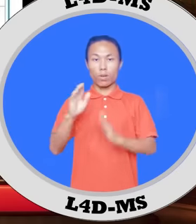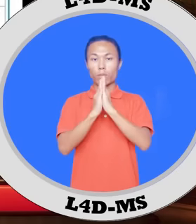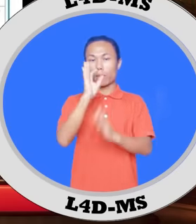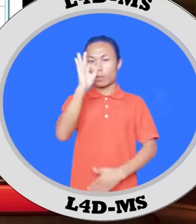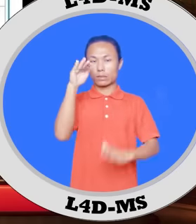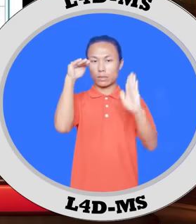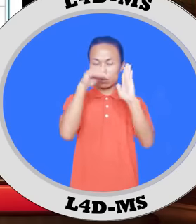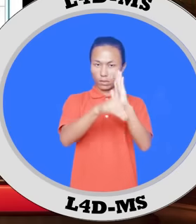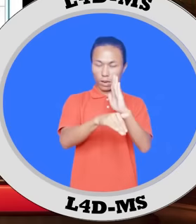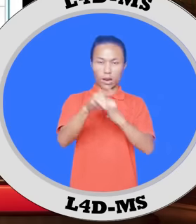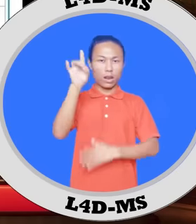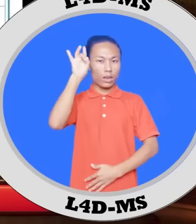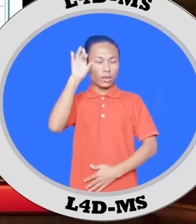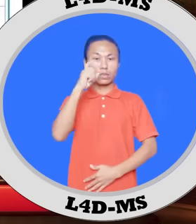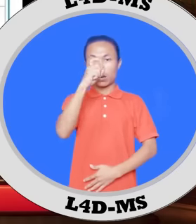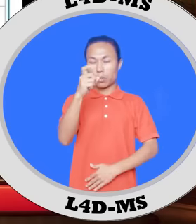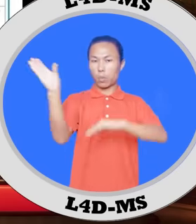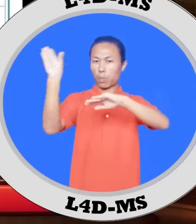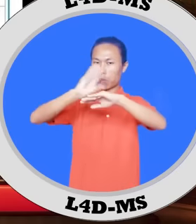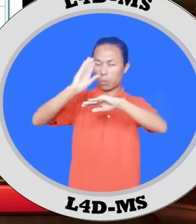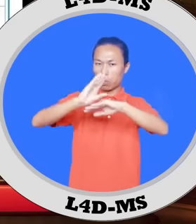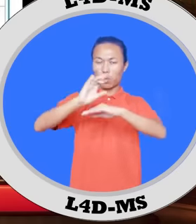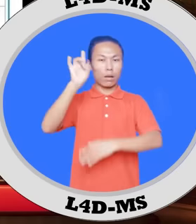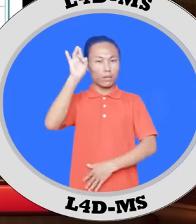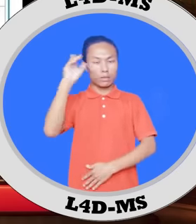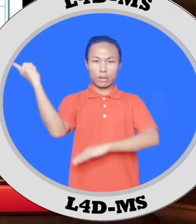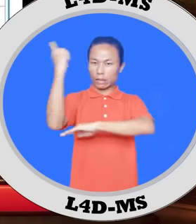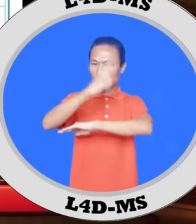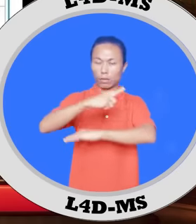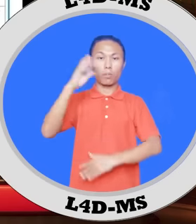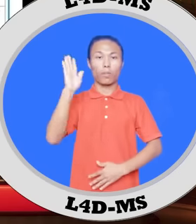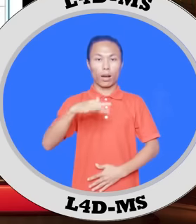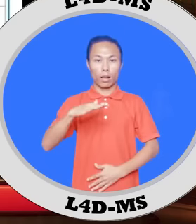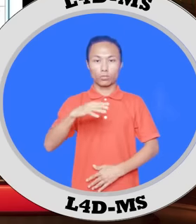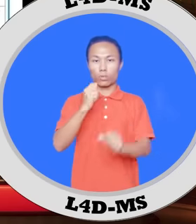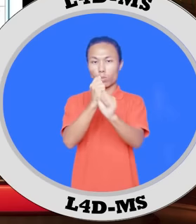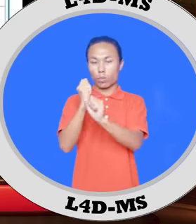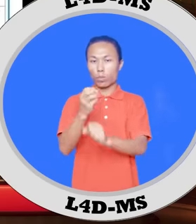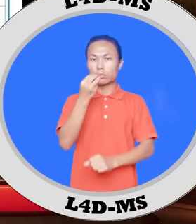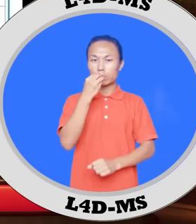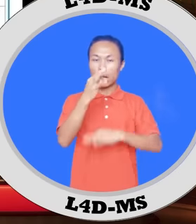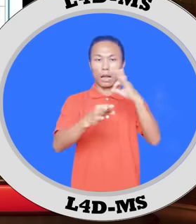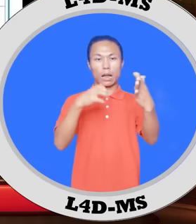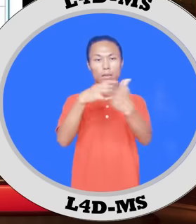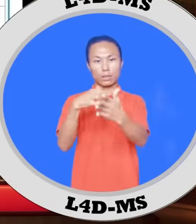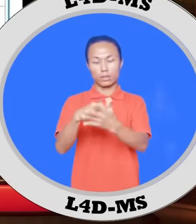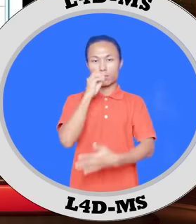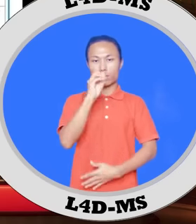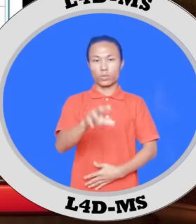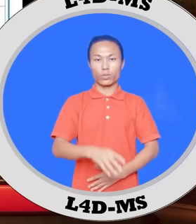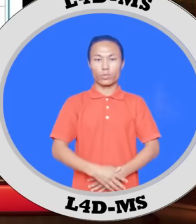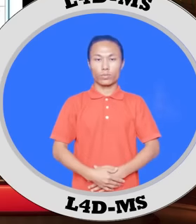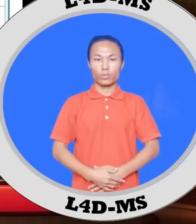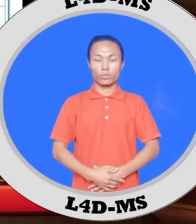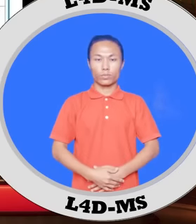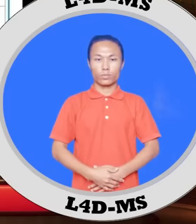ဒေသခံပြည်သူတို့ကပြောပါရယ်အကြံဖတ်စစ်ကောင်စီကလျှက်စစ်တအားခနှုံထားတွေကိုပြင်ဆင်တက်မှတ်တယ်ဆိုပြီးတော့ဩဂတ်လ